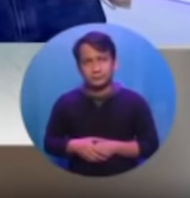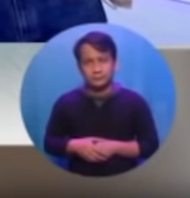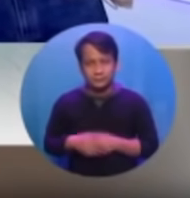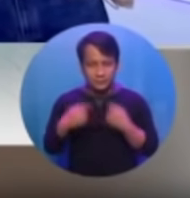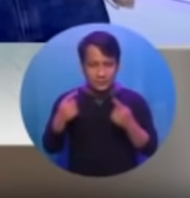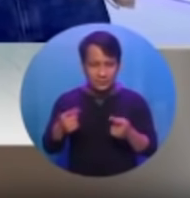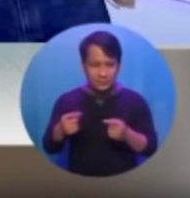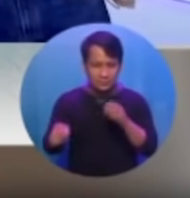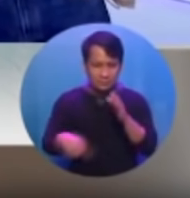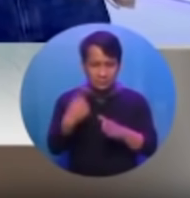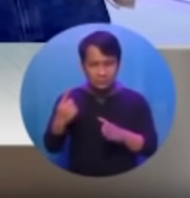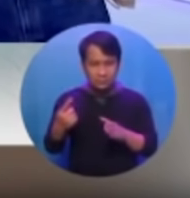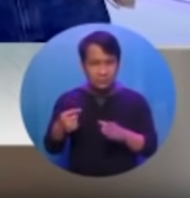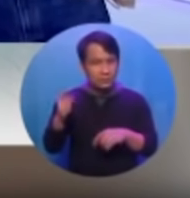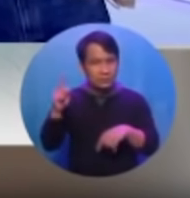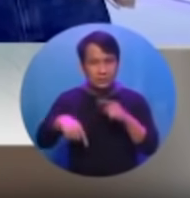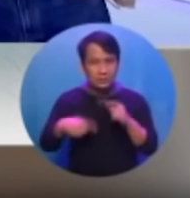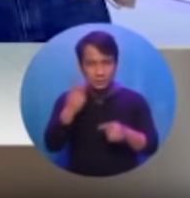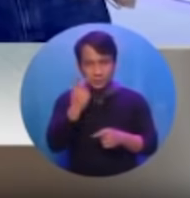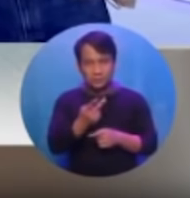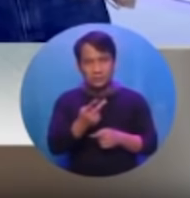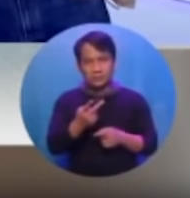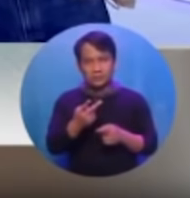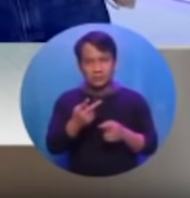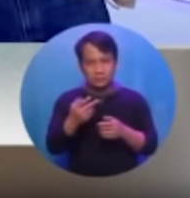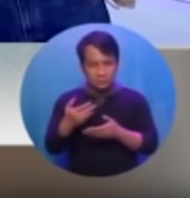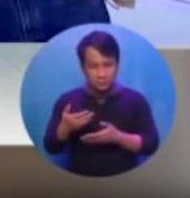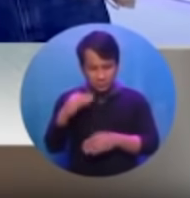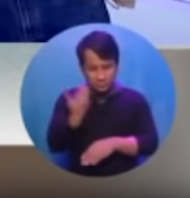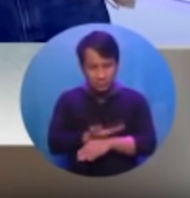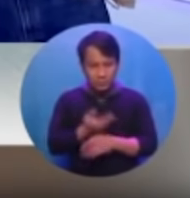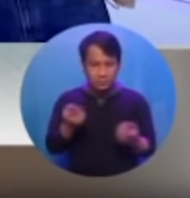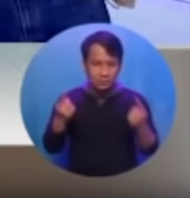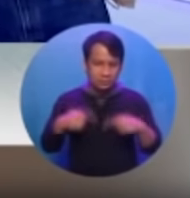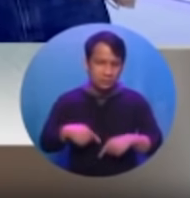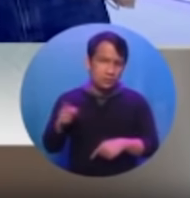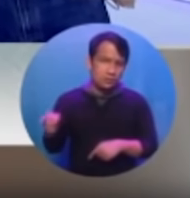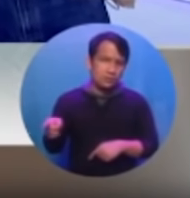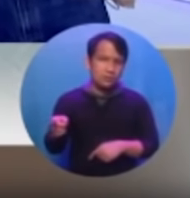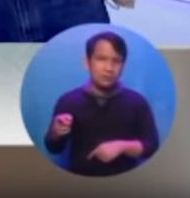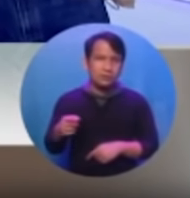Bihira niya pong makita ka sa yung anak niya, tapos ganun pa yung mangyayari sa kanya.